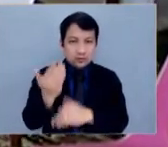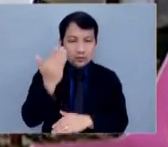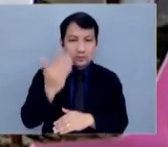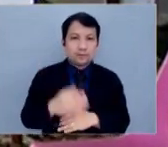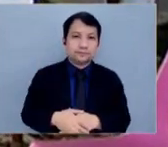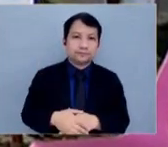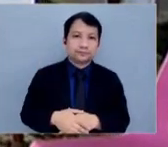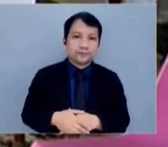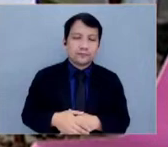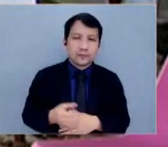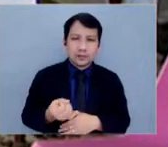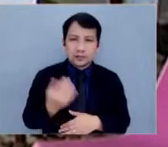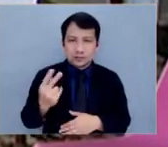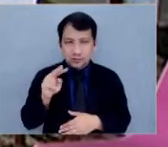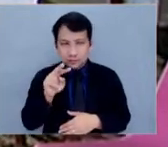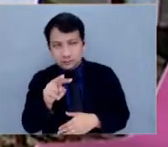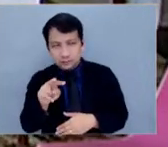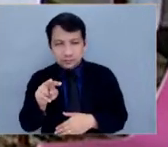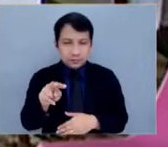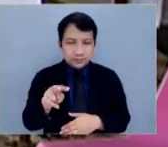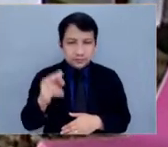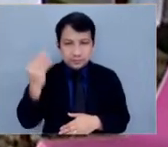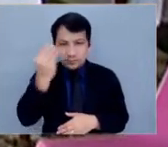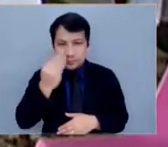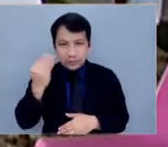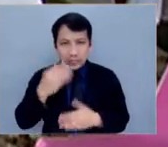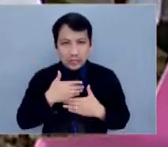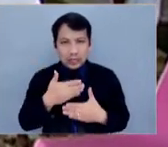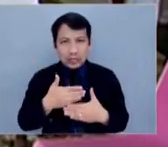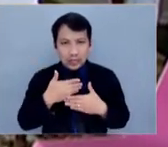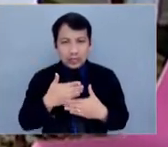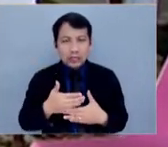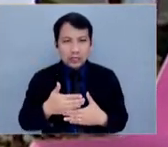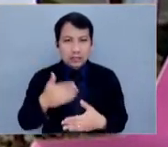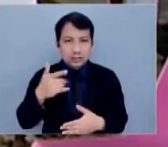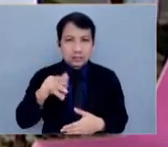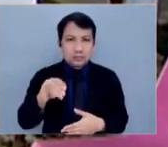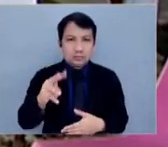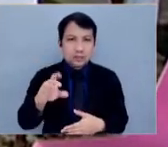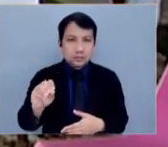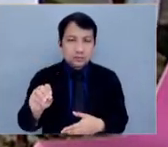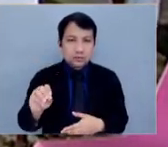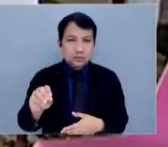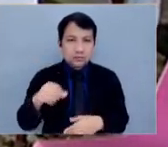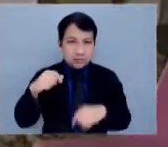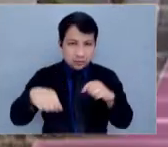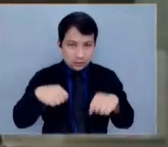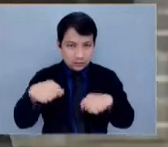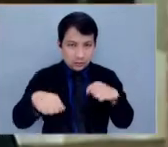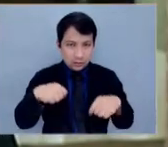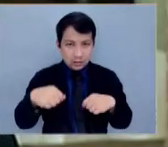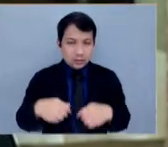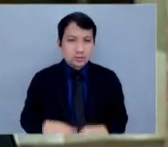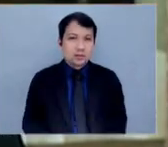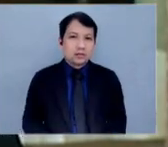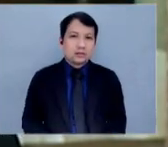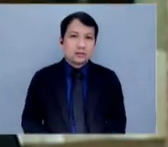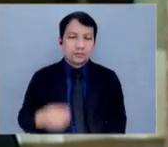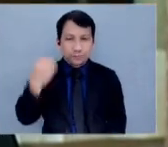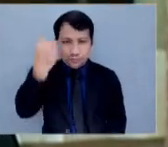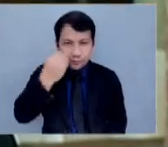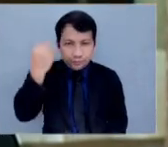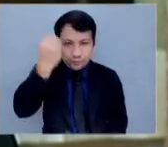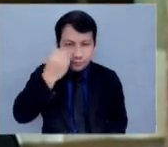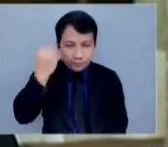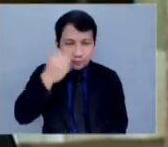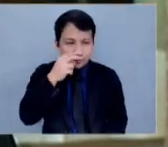ilang nakapansin na nahihirapang huminga si Mang Guillermo habang nagbibisikleta. Nahihilo na daw siya. May nakakita sa